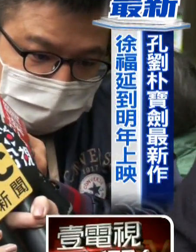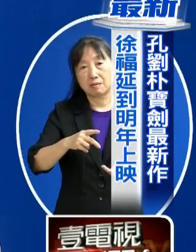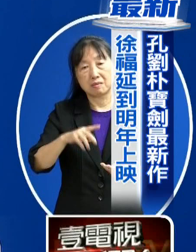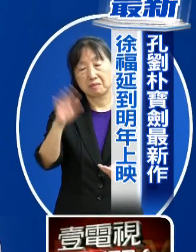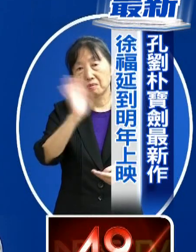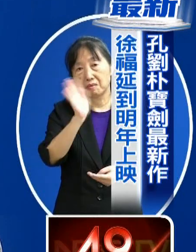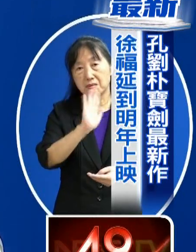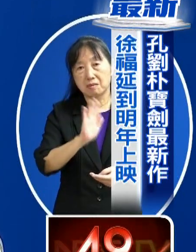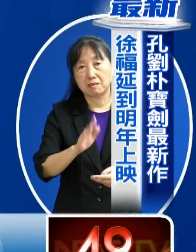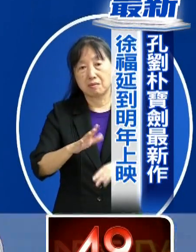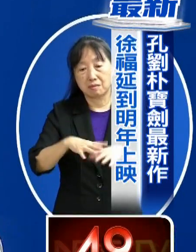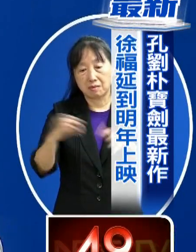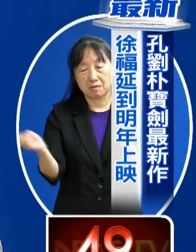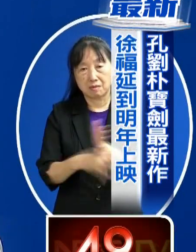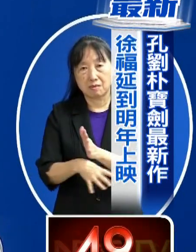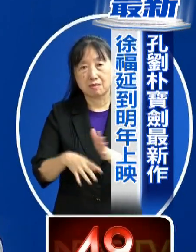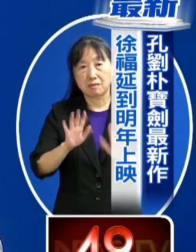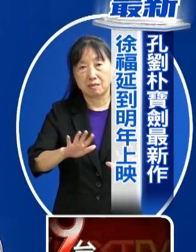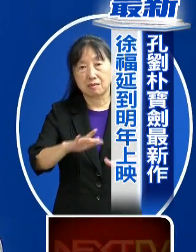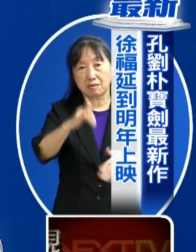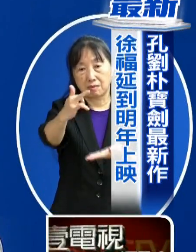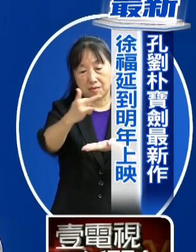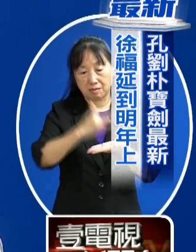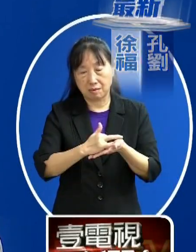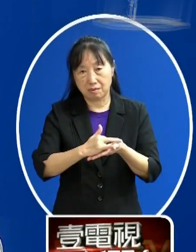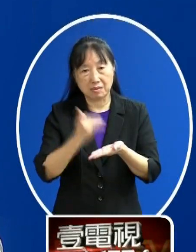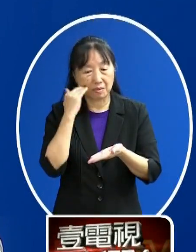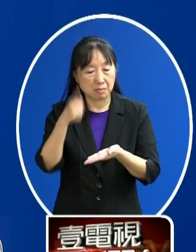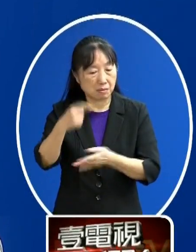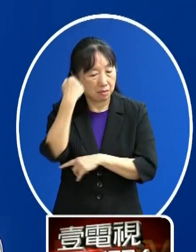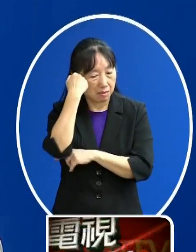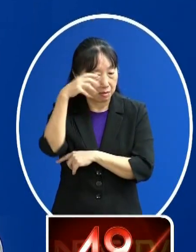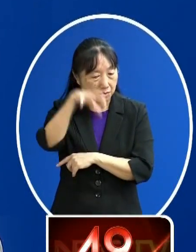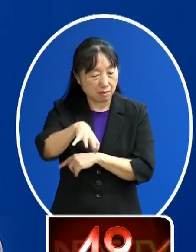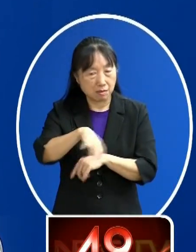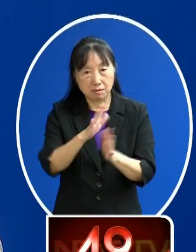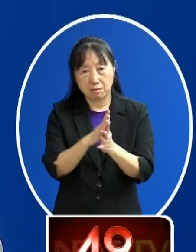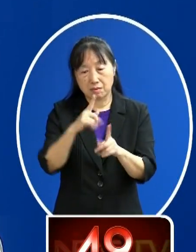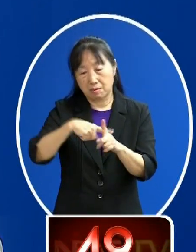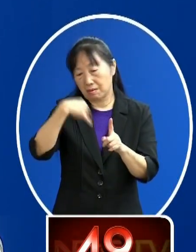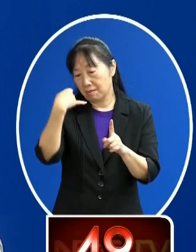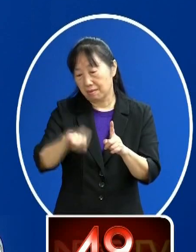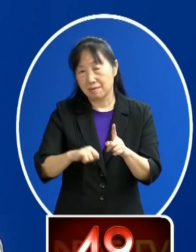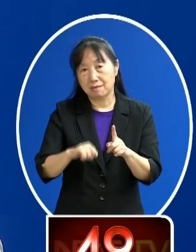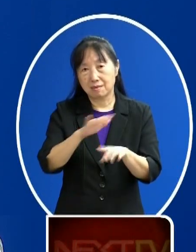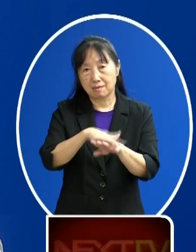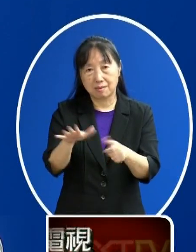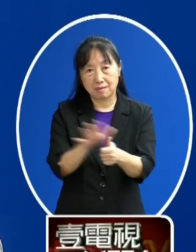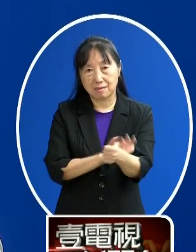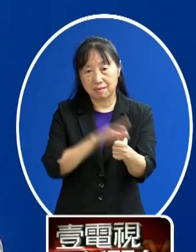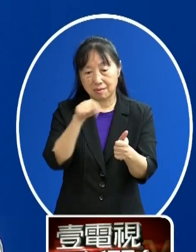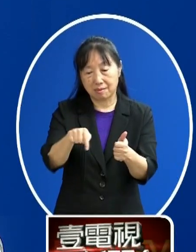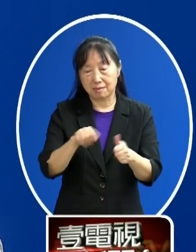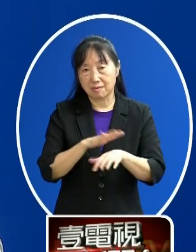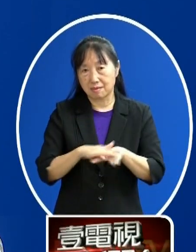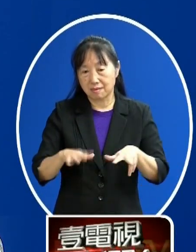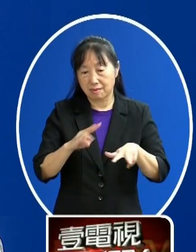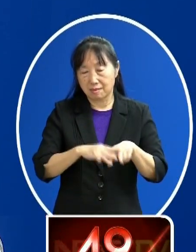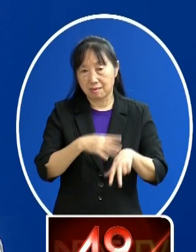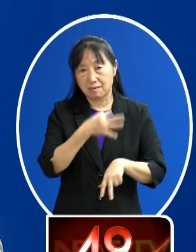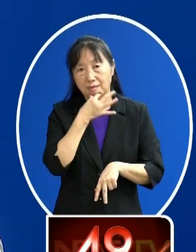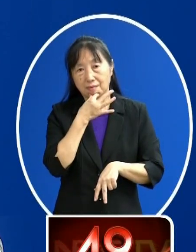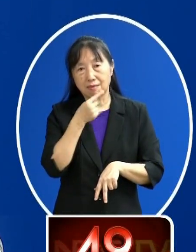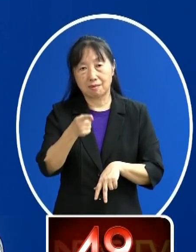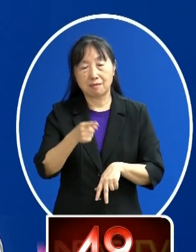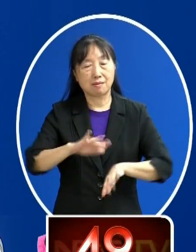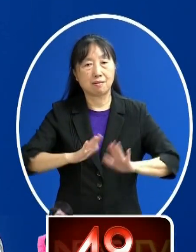的地方。 他所居住的地方是非常糟糕的，好影响到移工的居住的安全的这个部分呢，